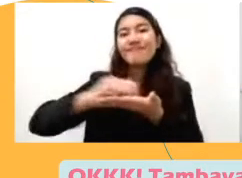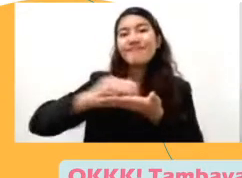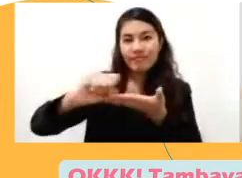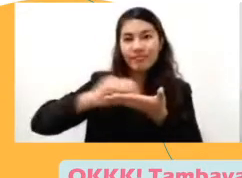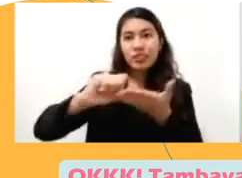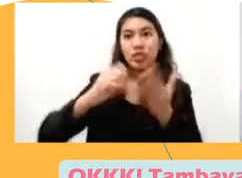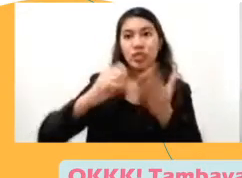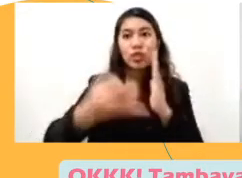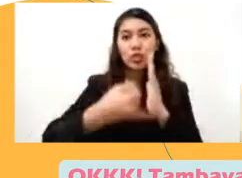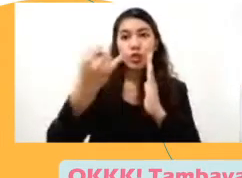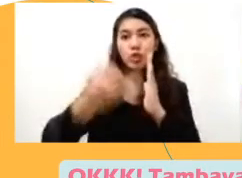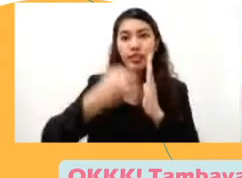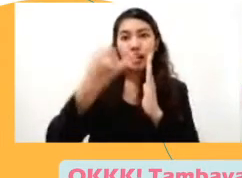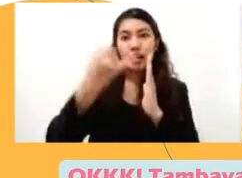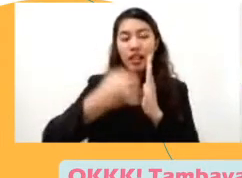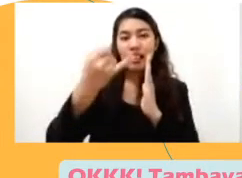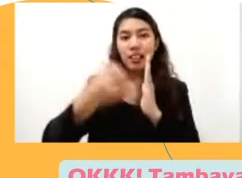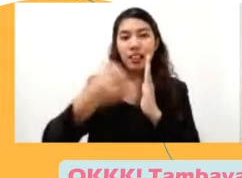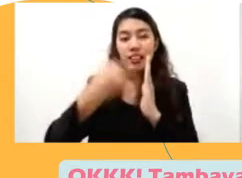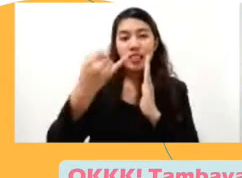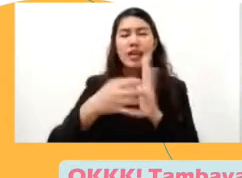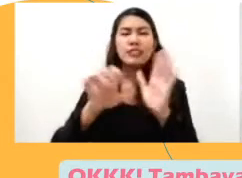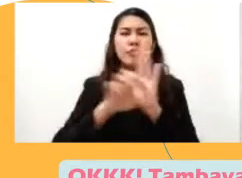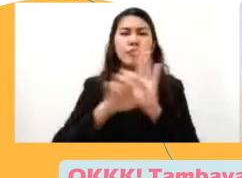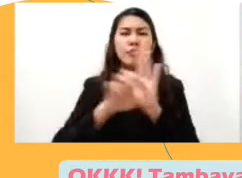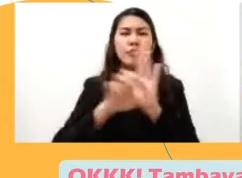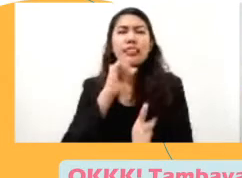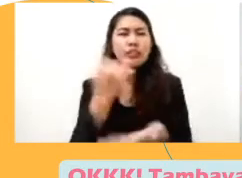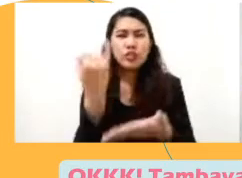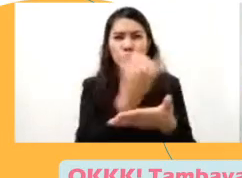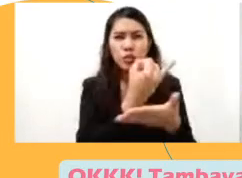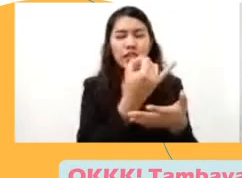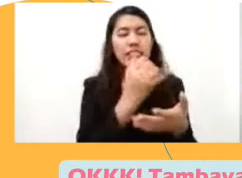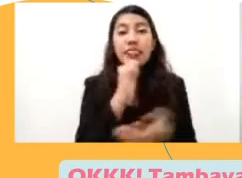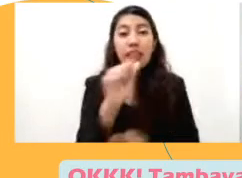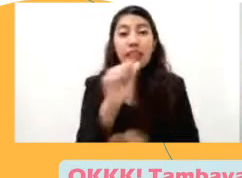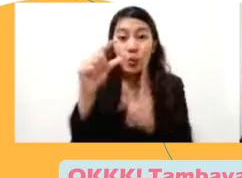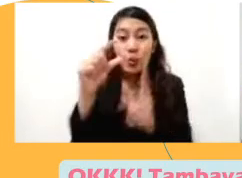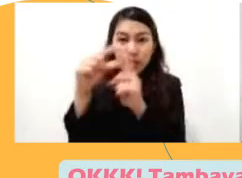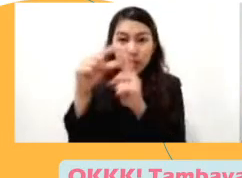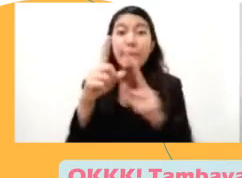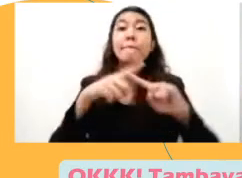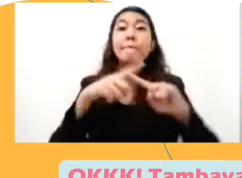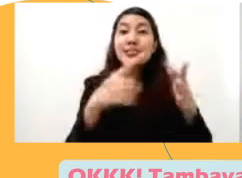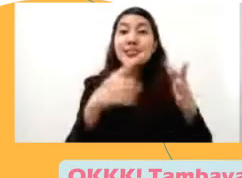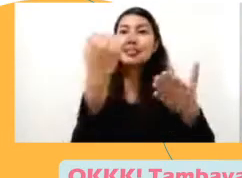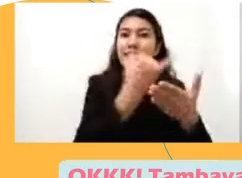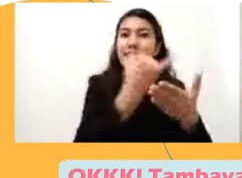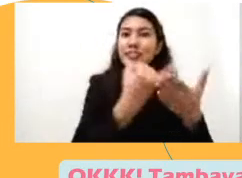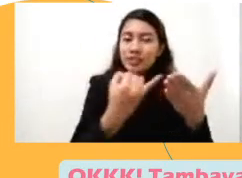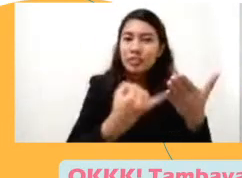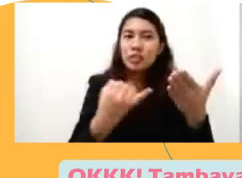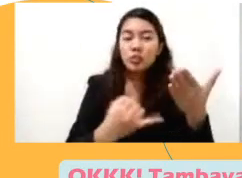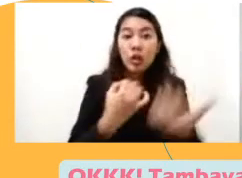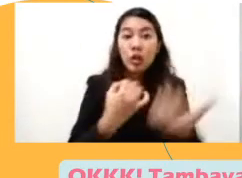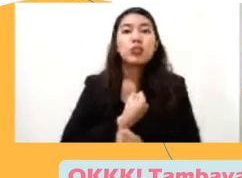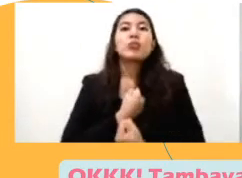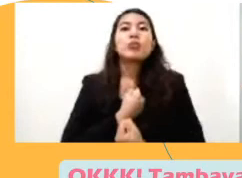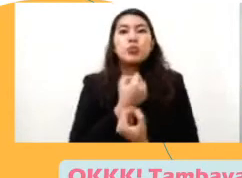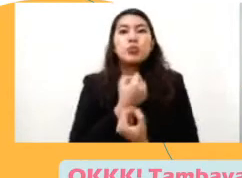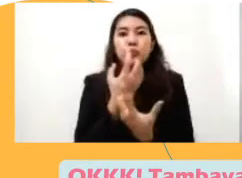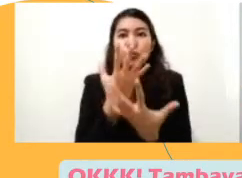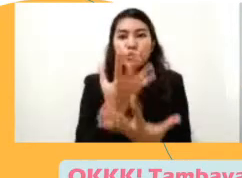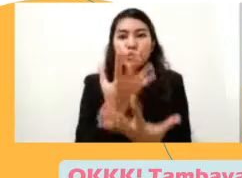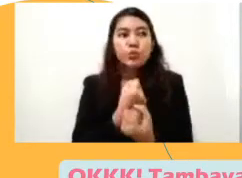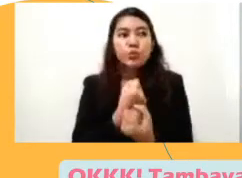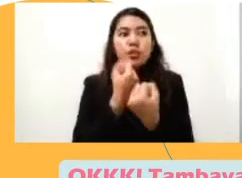hindi nga words, kahit drawing, sketching, ganyan. That's for me. naging outlet ko siya ng mga